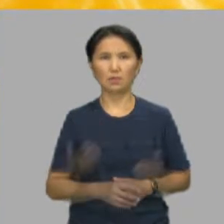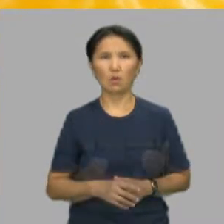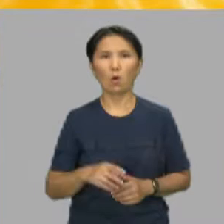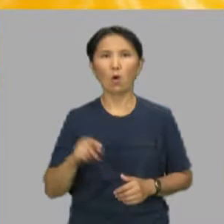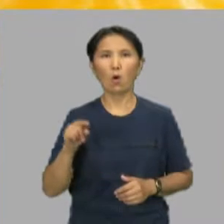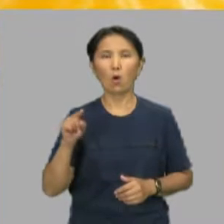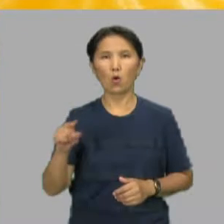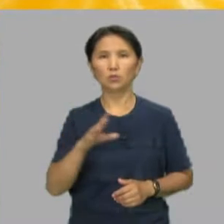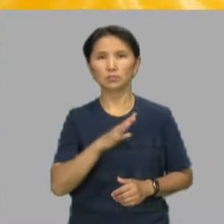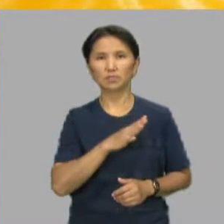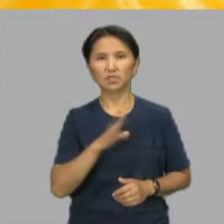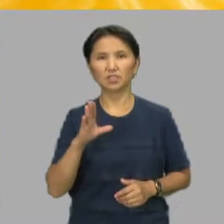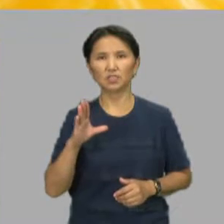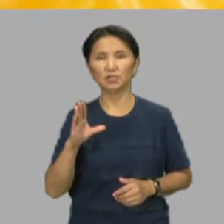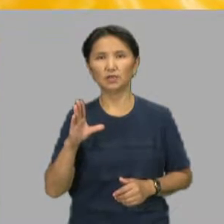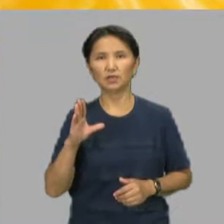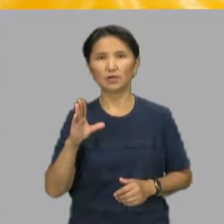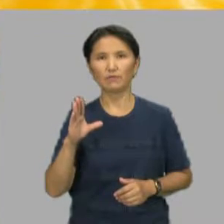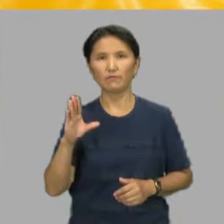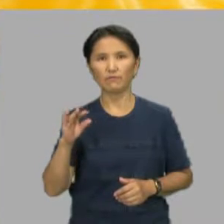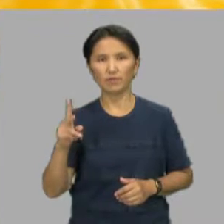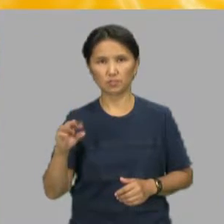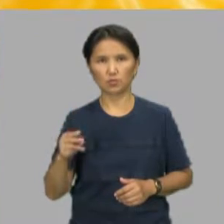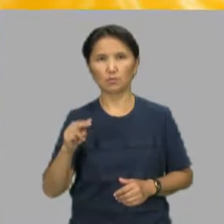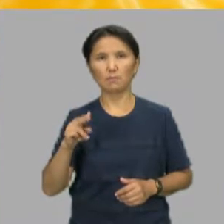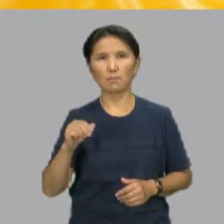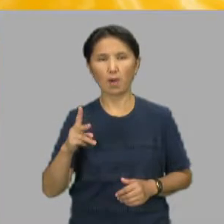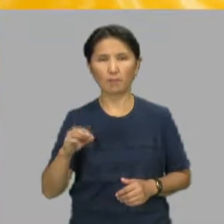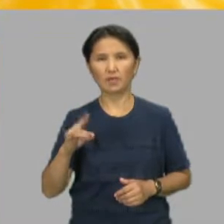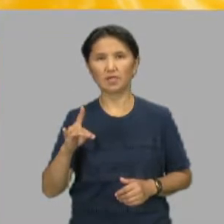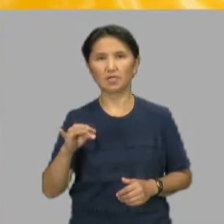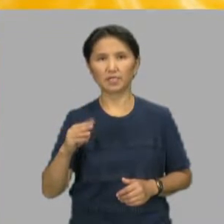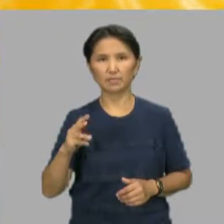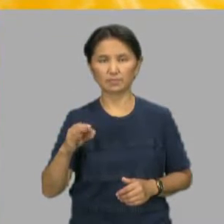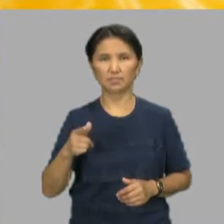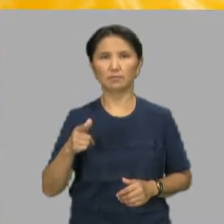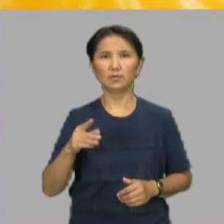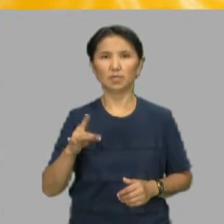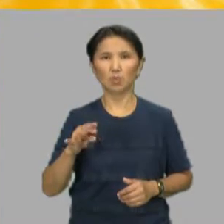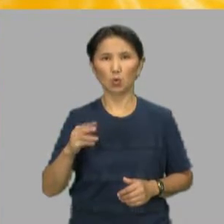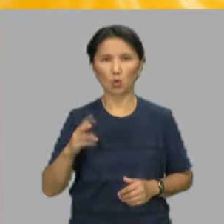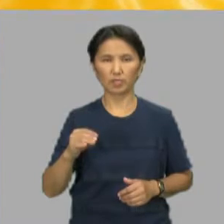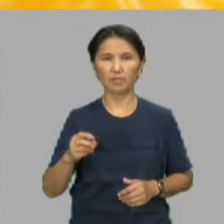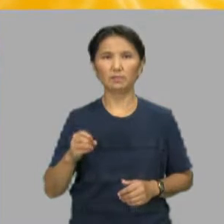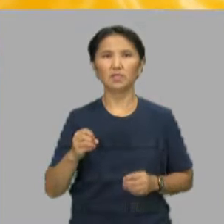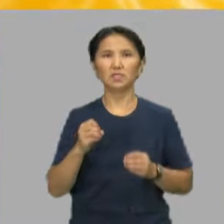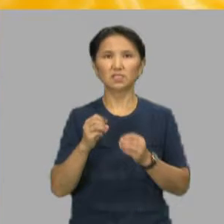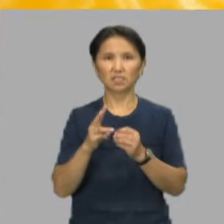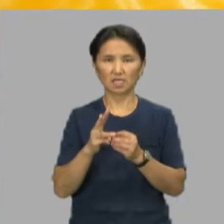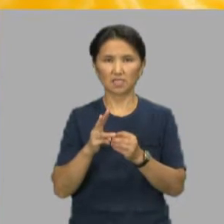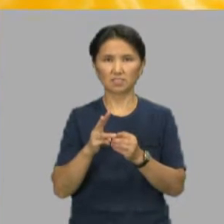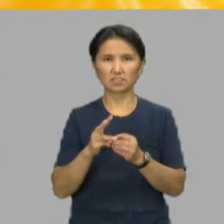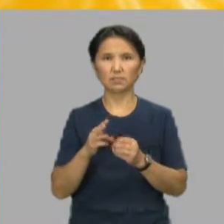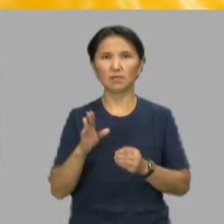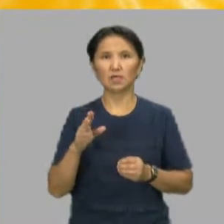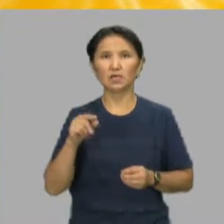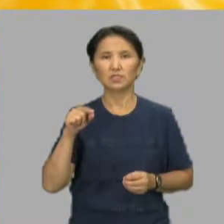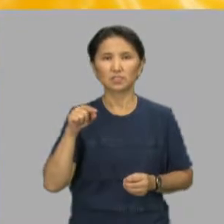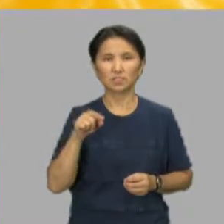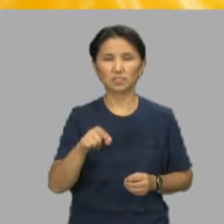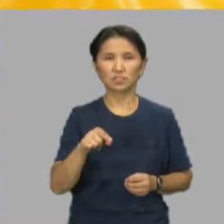стиль. Он был введен папой римским Григорием XIII в